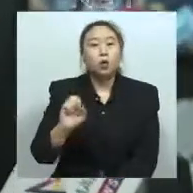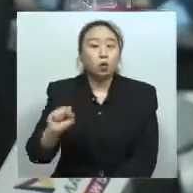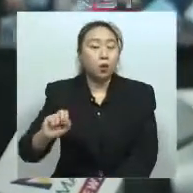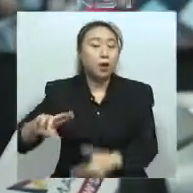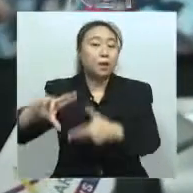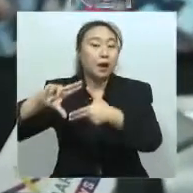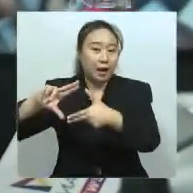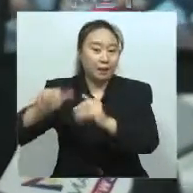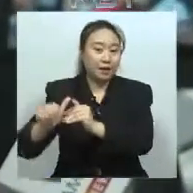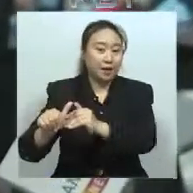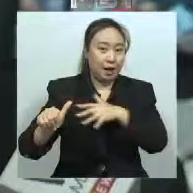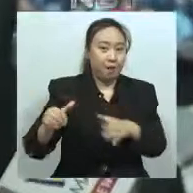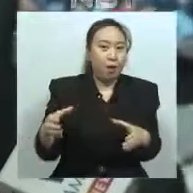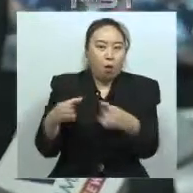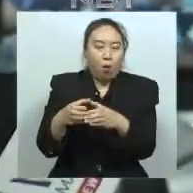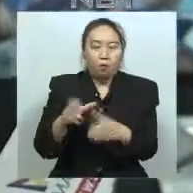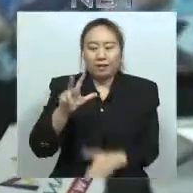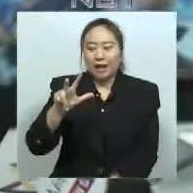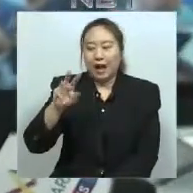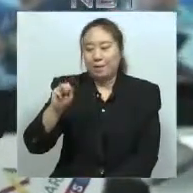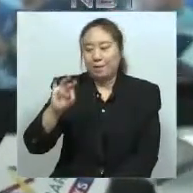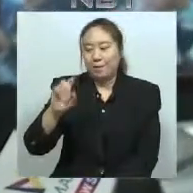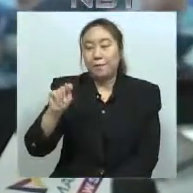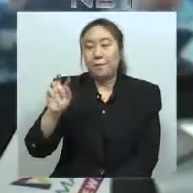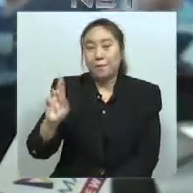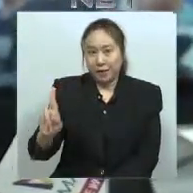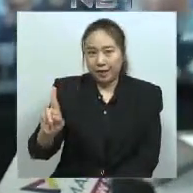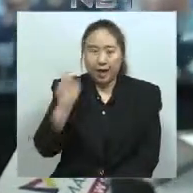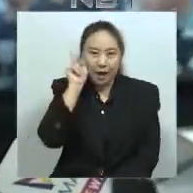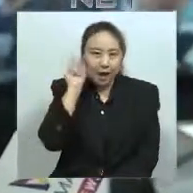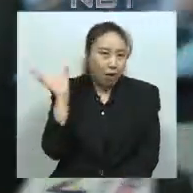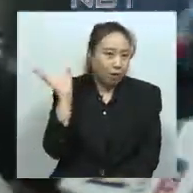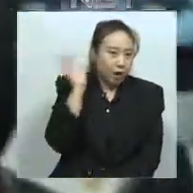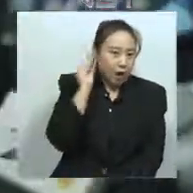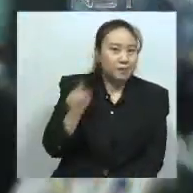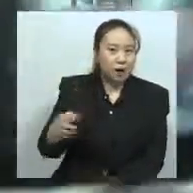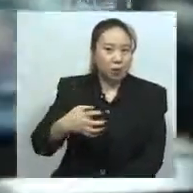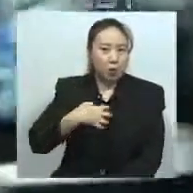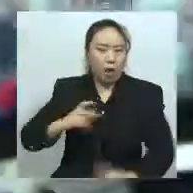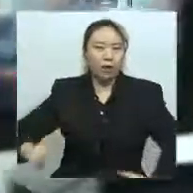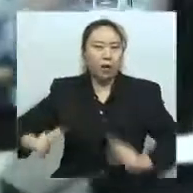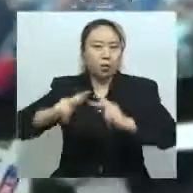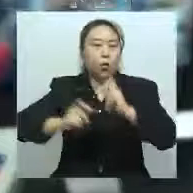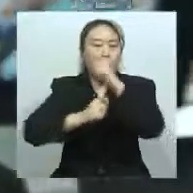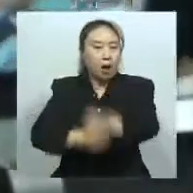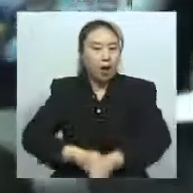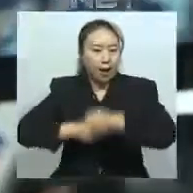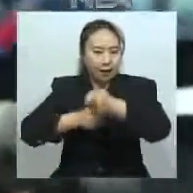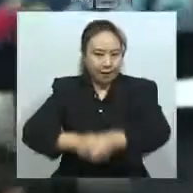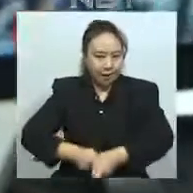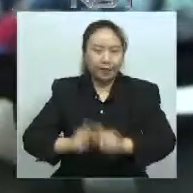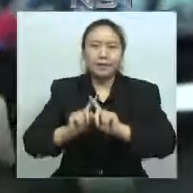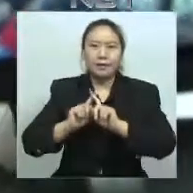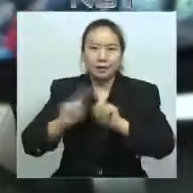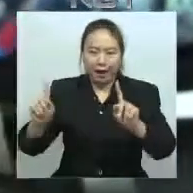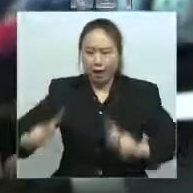านะแกนนำกลุ่มสามมิตรด้วยซึ่งอย่างที่ทราบกันตามข่าวว่าท่านก็ต้องการกระทรวงเกษตรและสหกรณ์แต่ว่าในข่าวก็บอกว่ากระทรวงเกษต